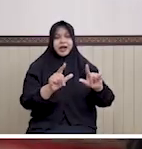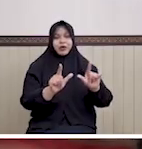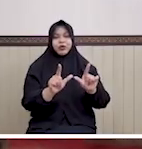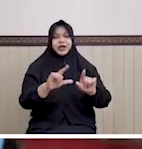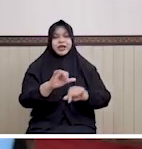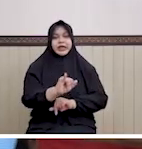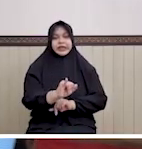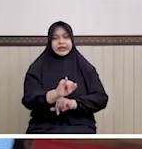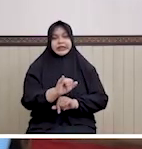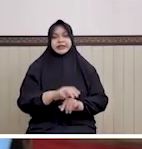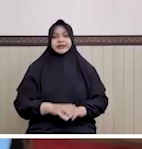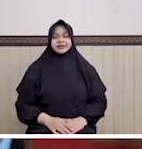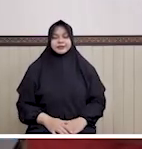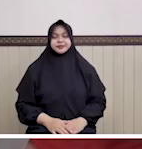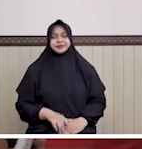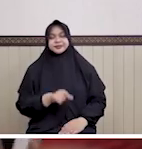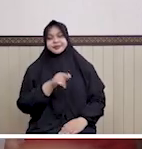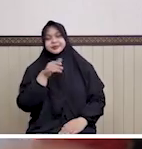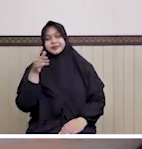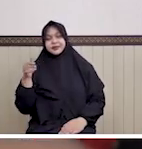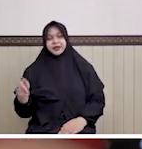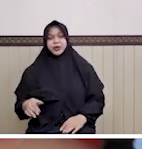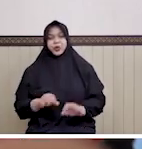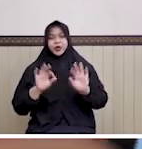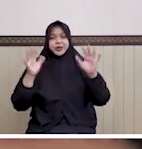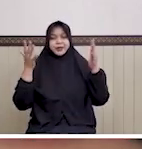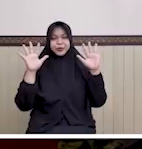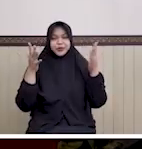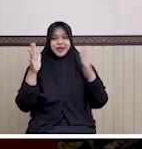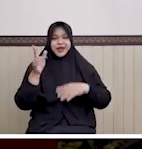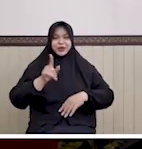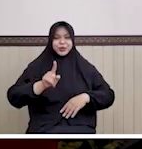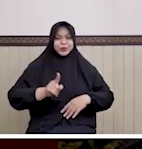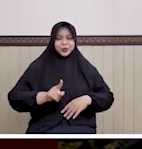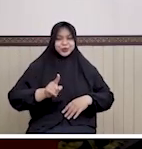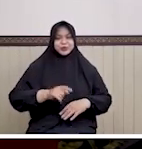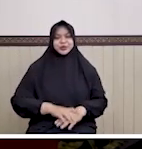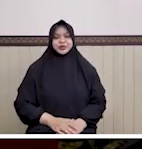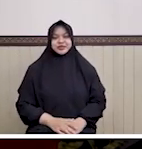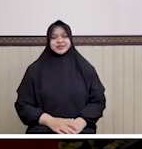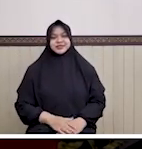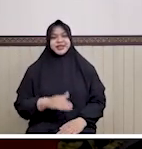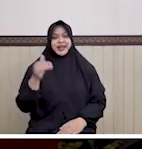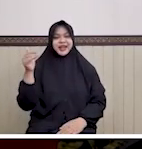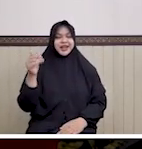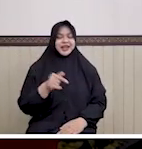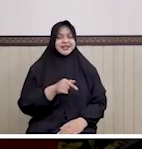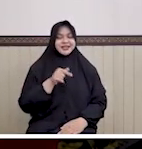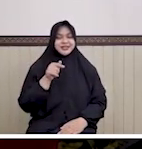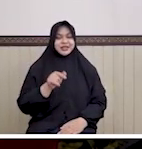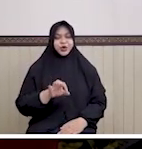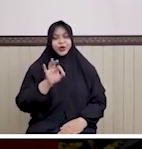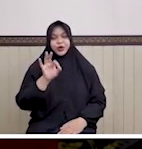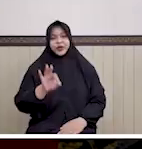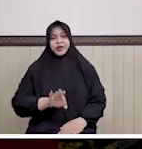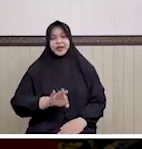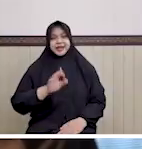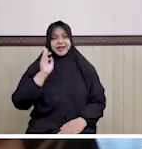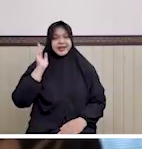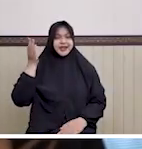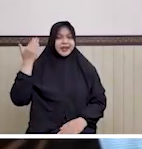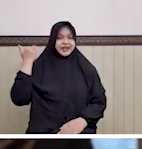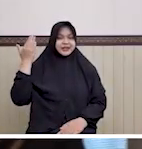Indonesia ya Mbak Ratna ya oke baik kita beri tepuk tangan dulu untuk Mbak Ratna ya kehadirannya baik Mbak